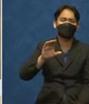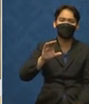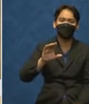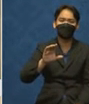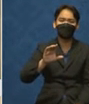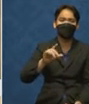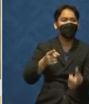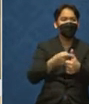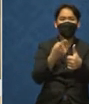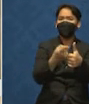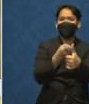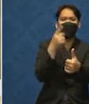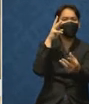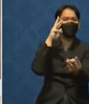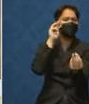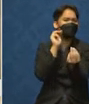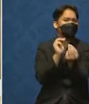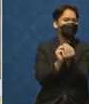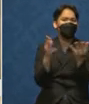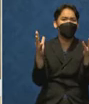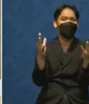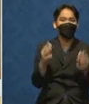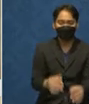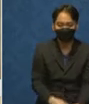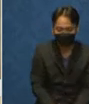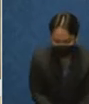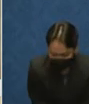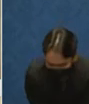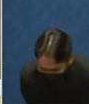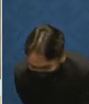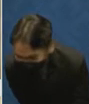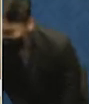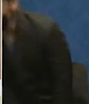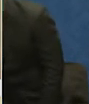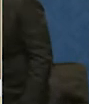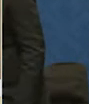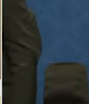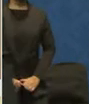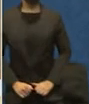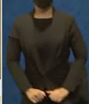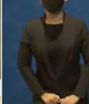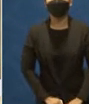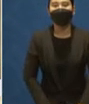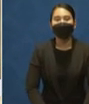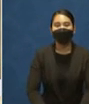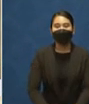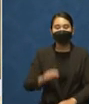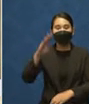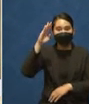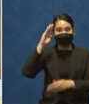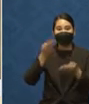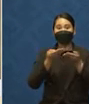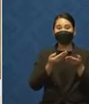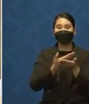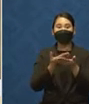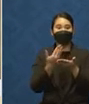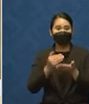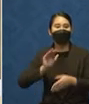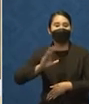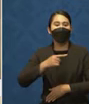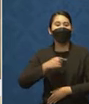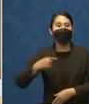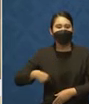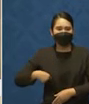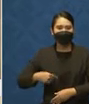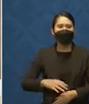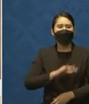1ครับไม่เหมาะสมยังไงครับท่านประธานกองทัพเรือเนี่ยไปซื้อเรือดำน้ำจีนครับรุ่น S26T เนี่ย